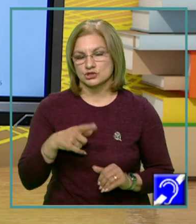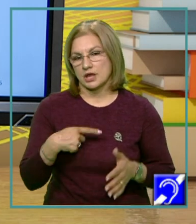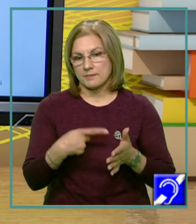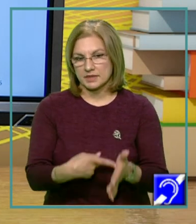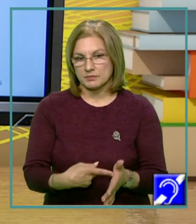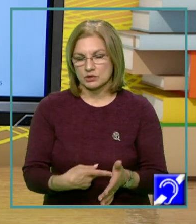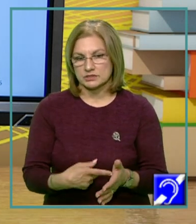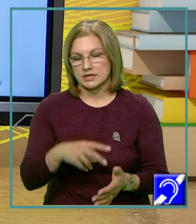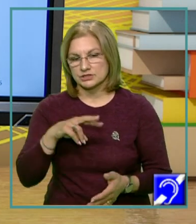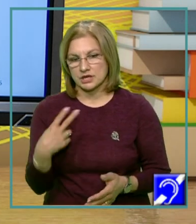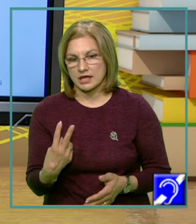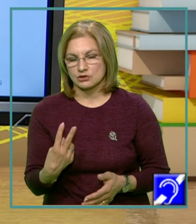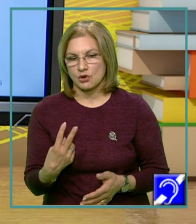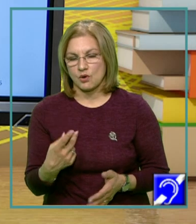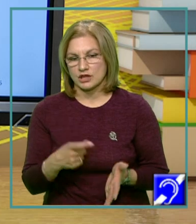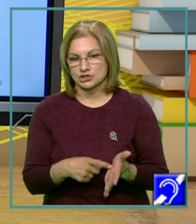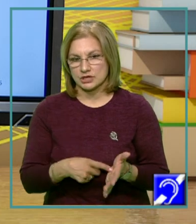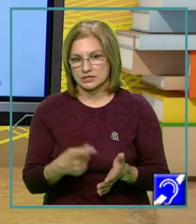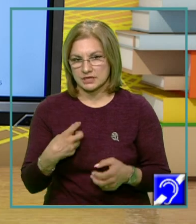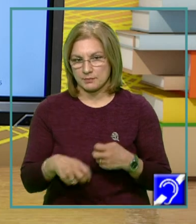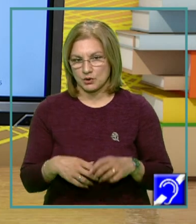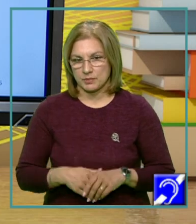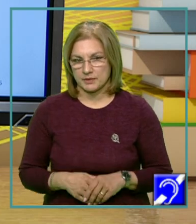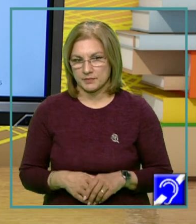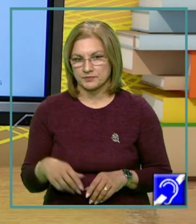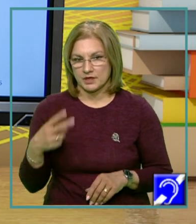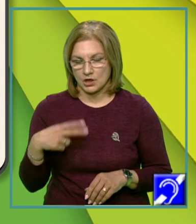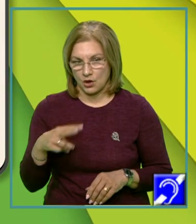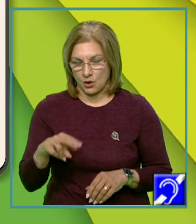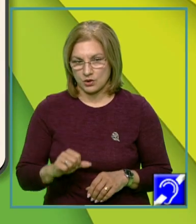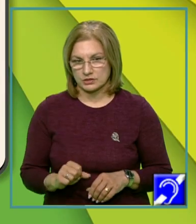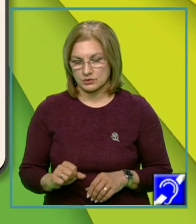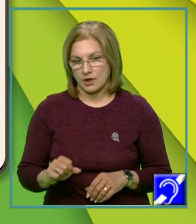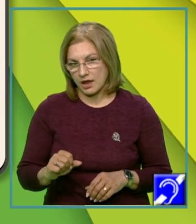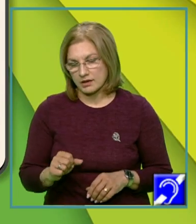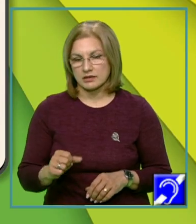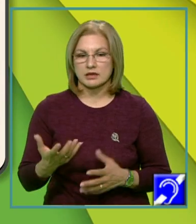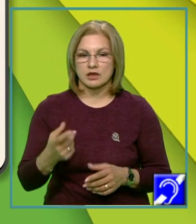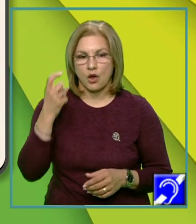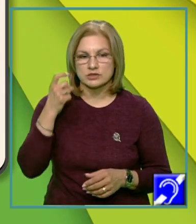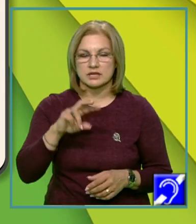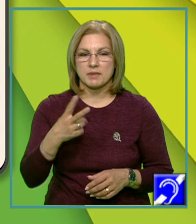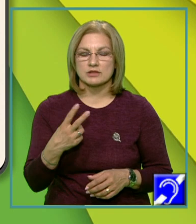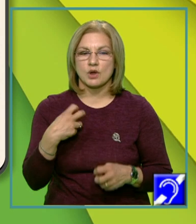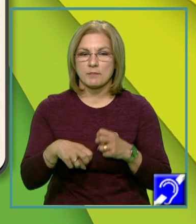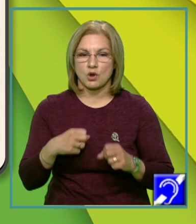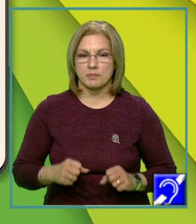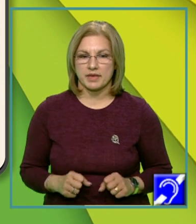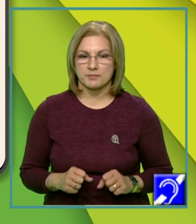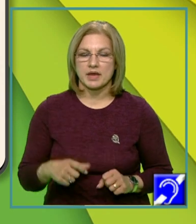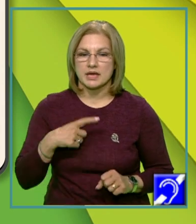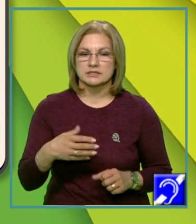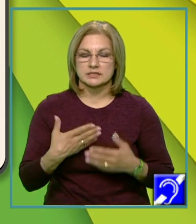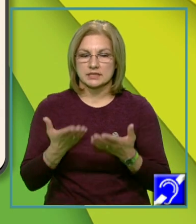demonstrat și cea de a doua cerință a probleme în continuare Considerăm cea de a doua problemă în care